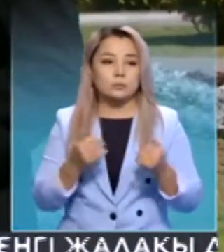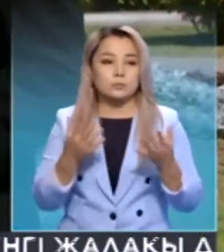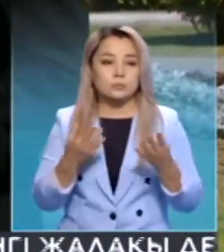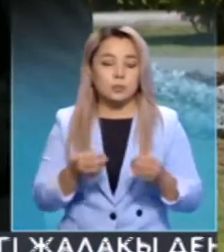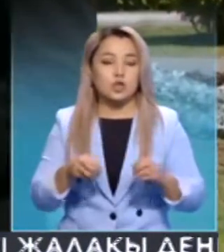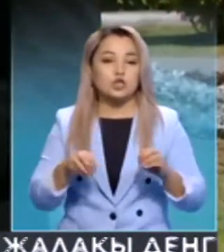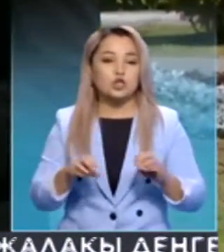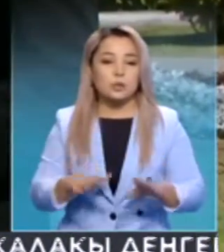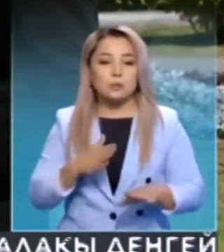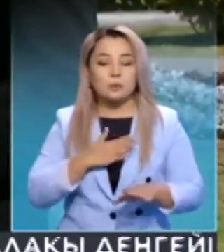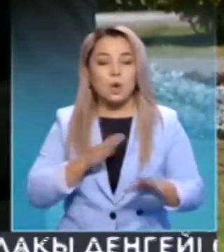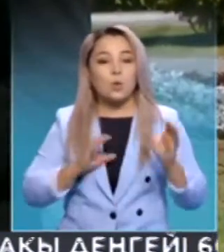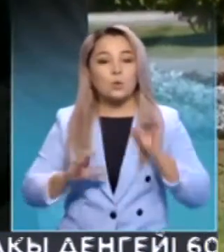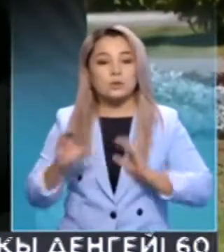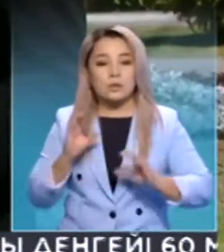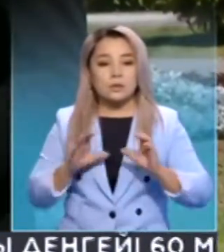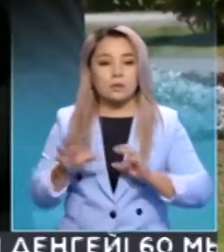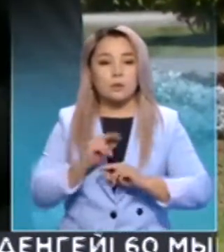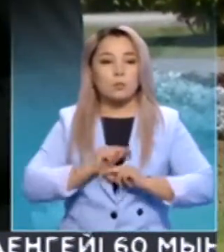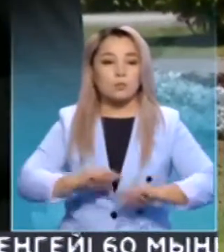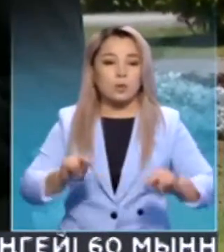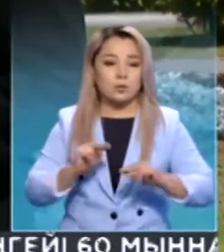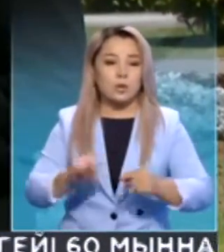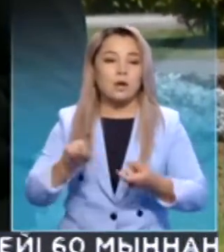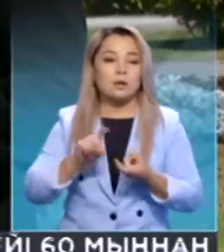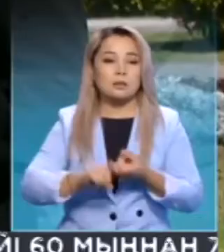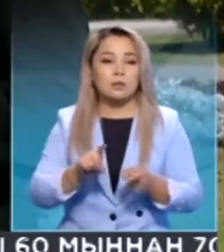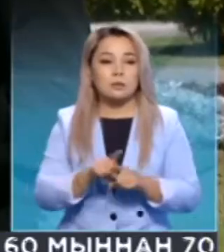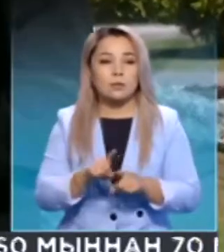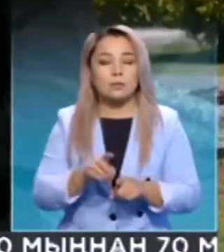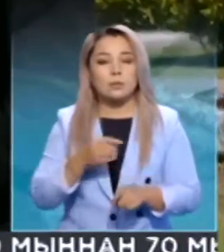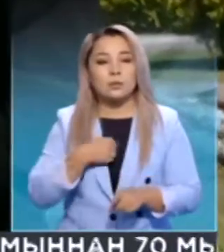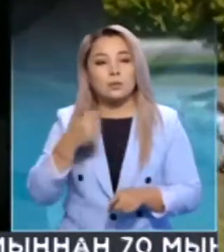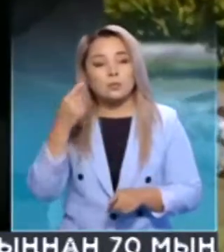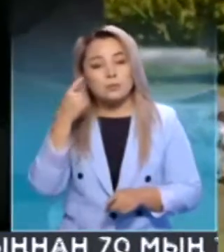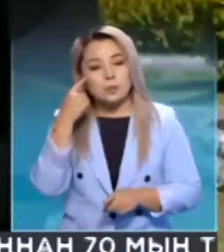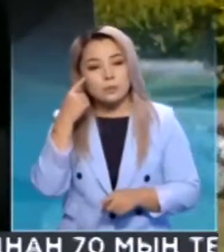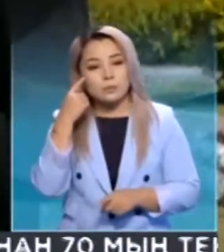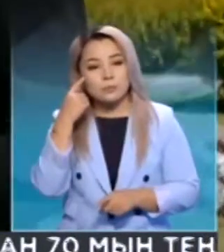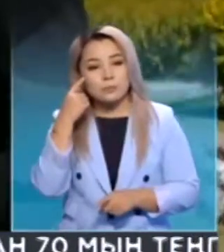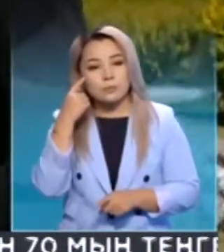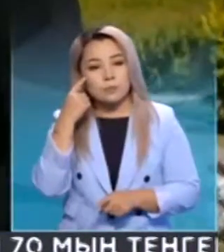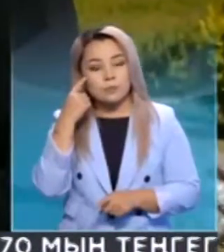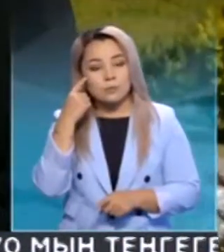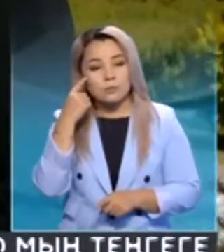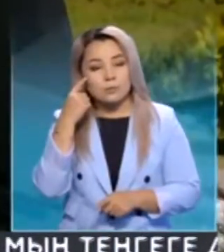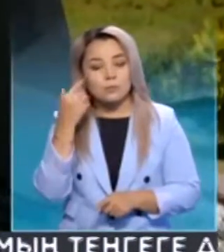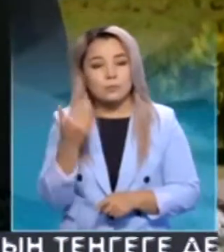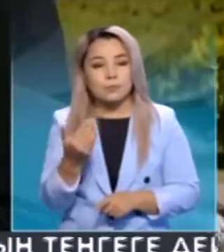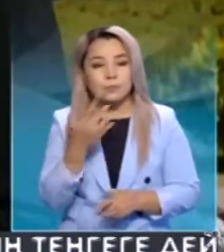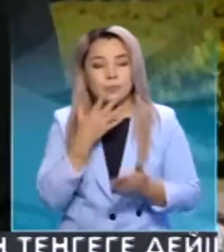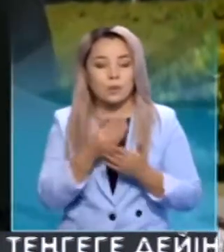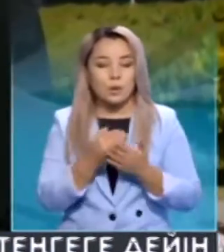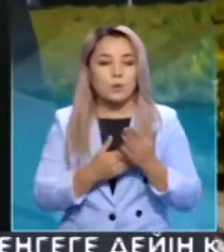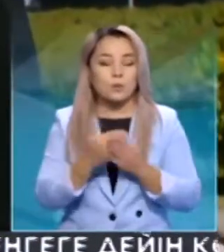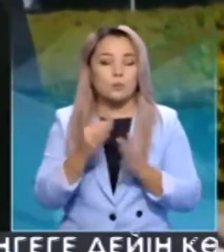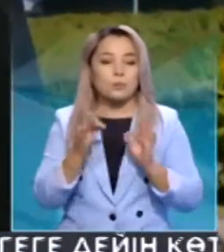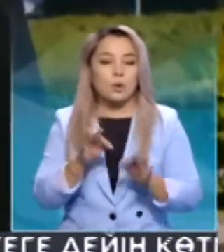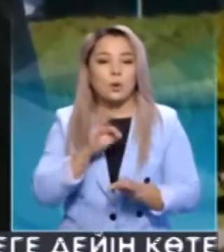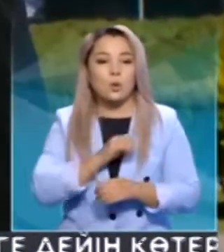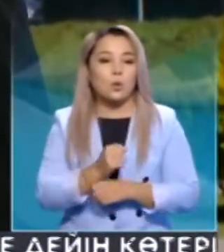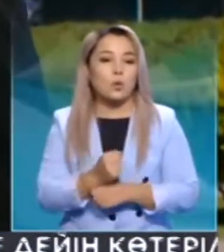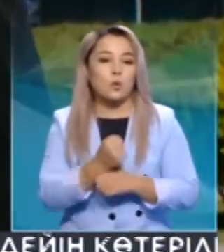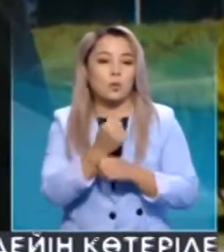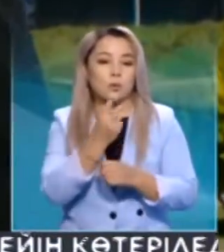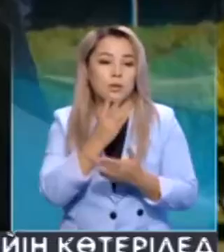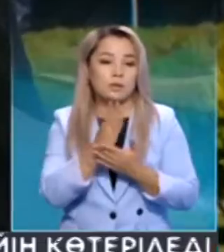мына шешімді университеттердің бәрі мұғалымға дейін, мен ойлаймын, өте биікте қолдады. Неге